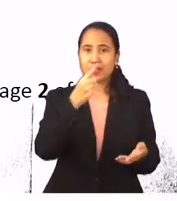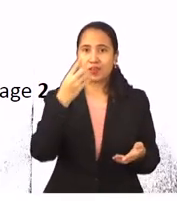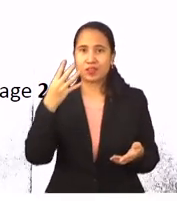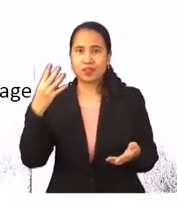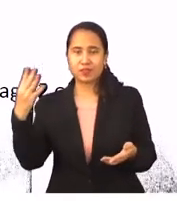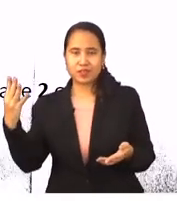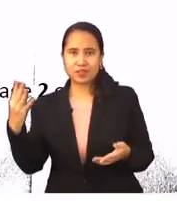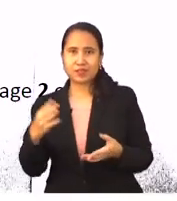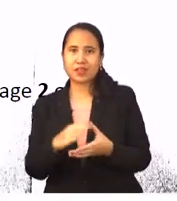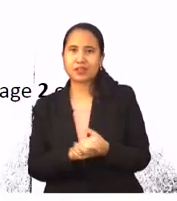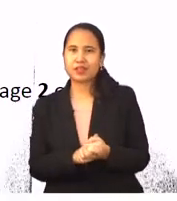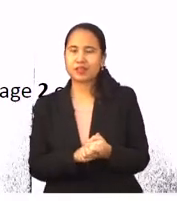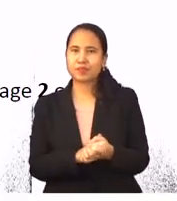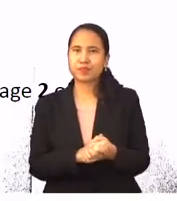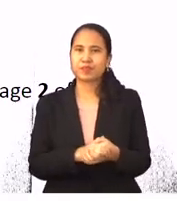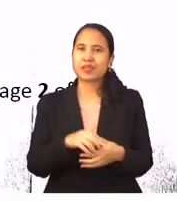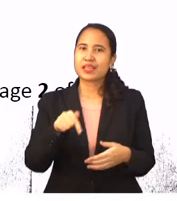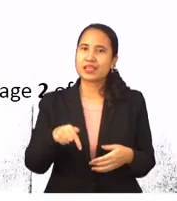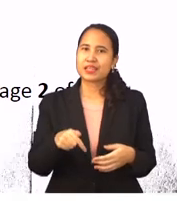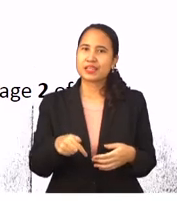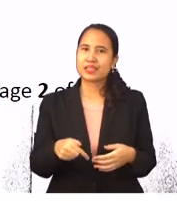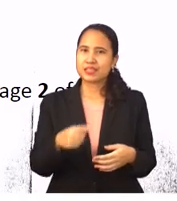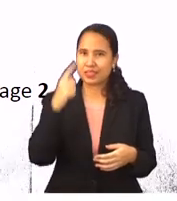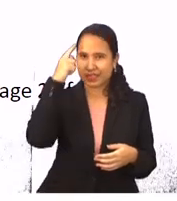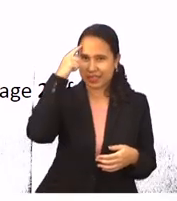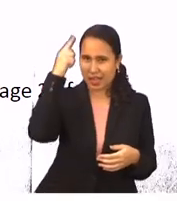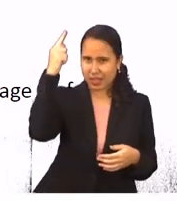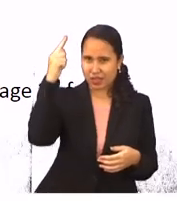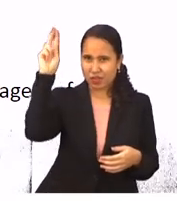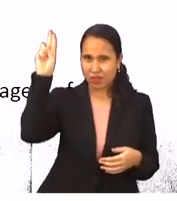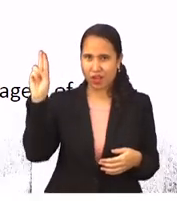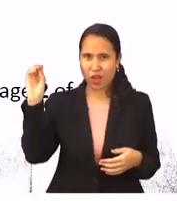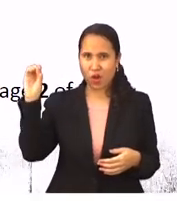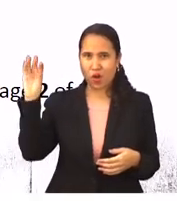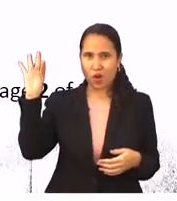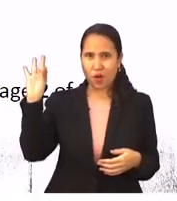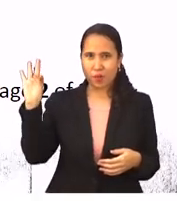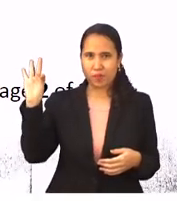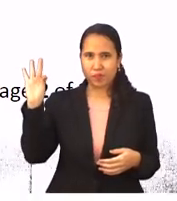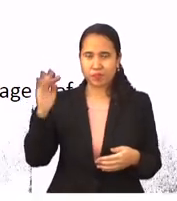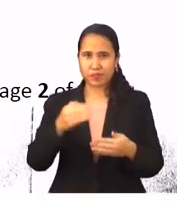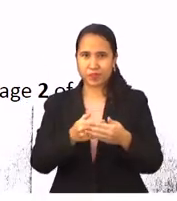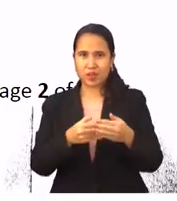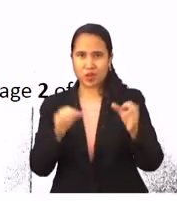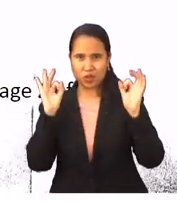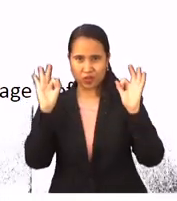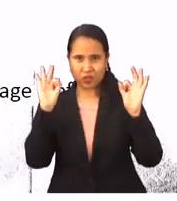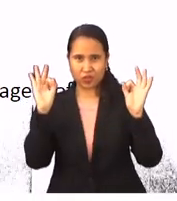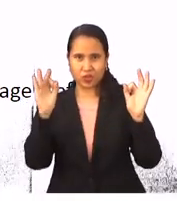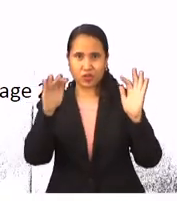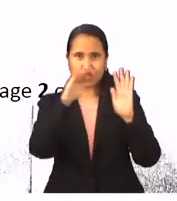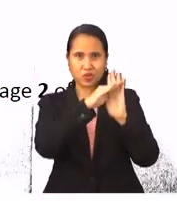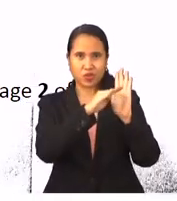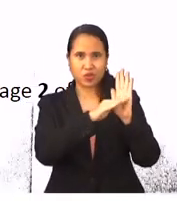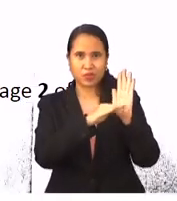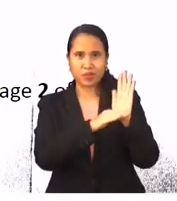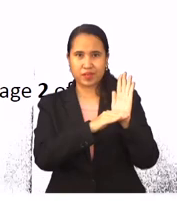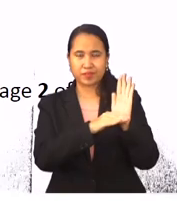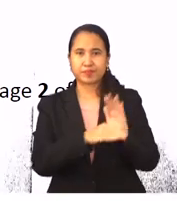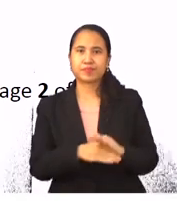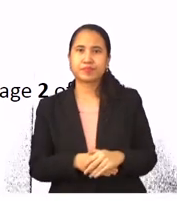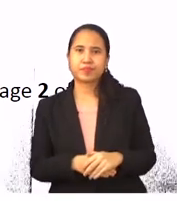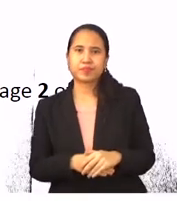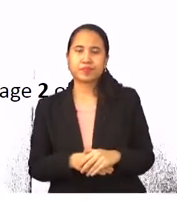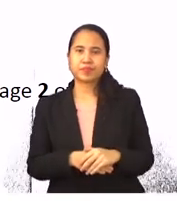b, is het uitgangspunt van het Hof dat het voorgaande een concrete normtoetsing betreft. Het